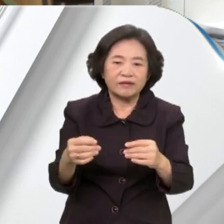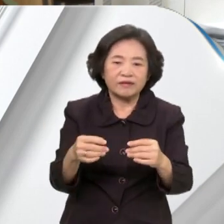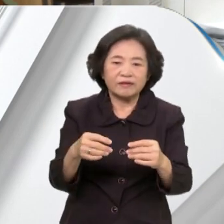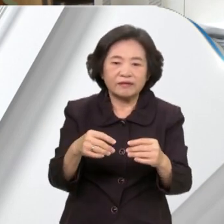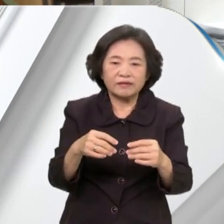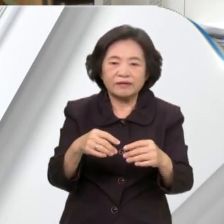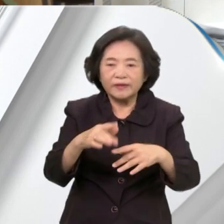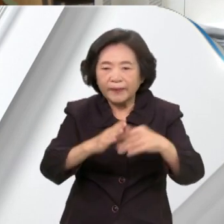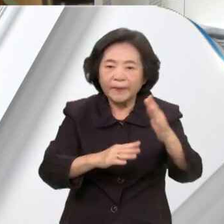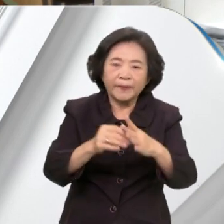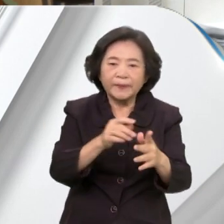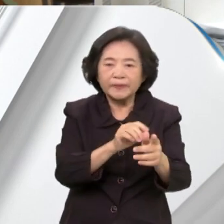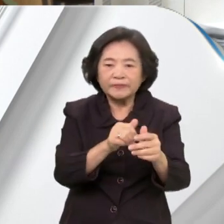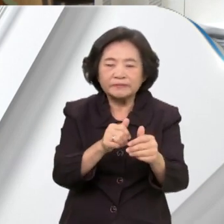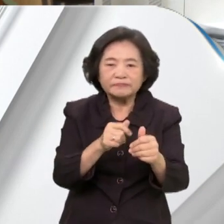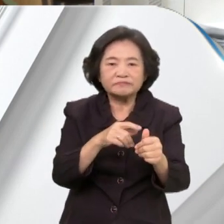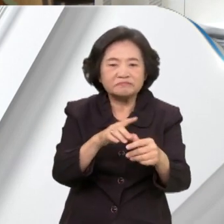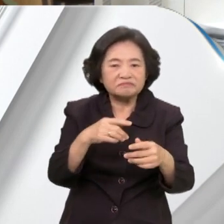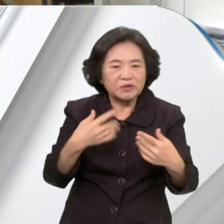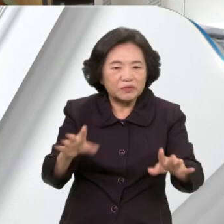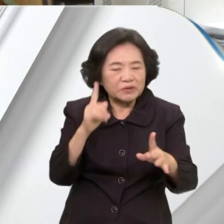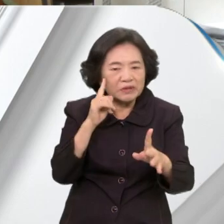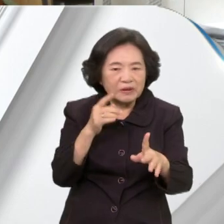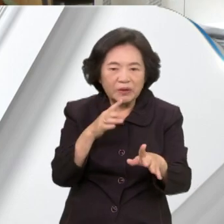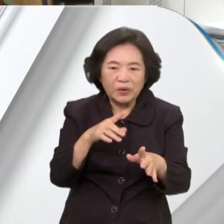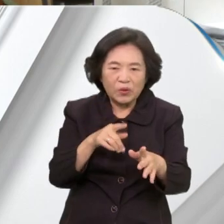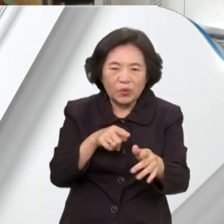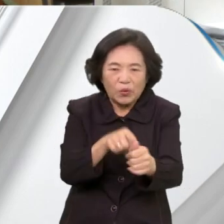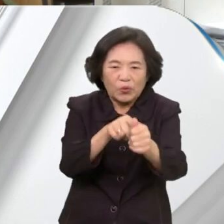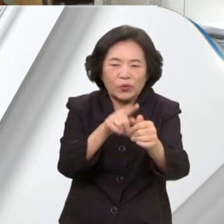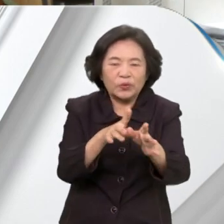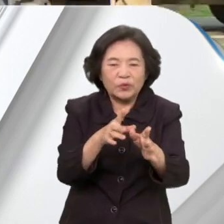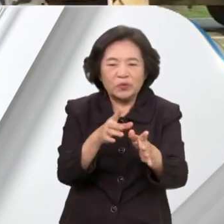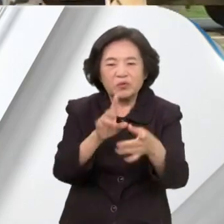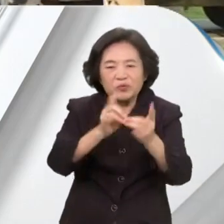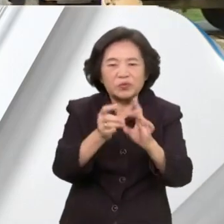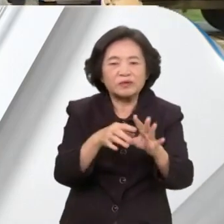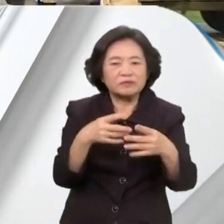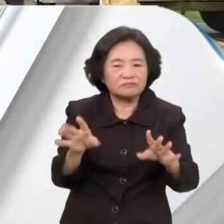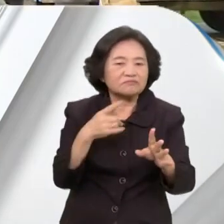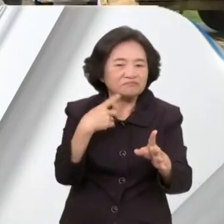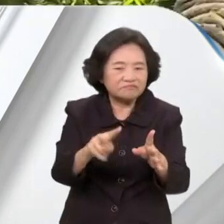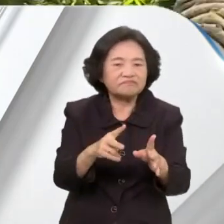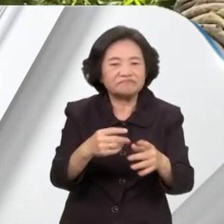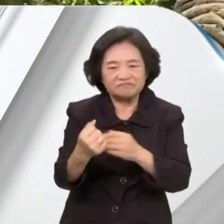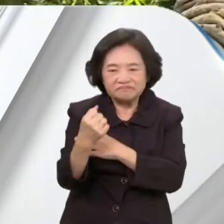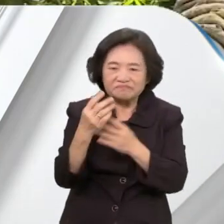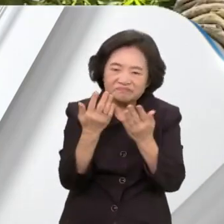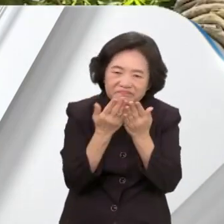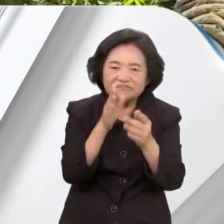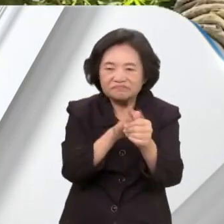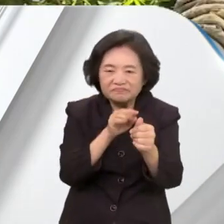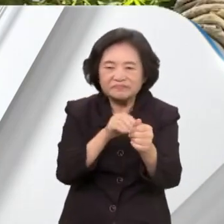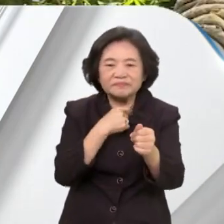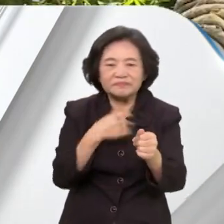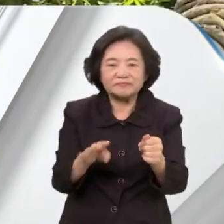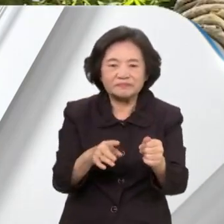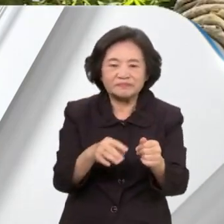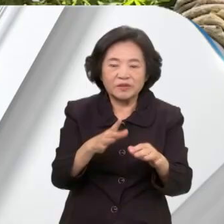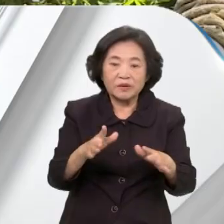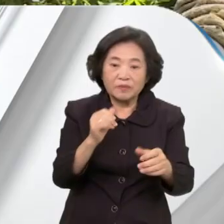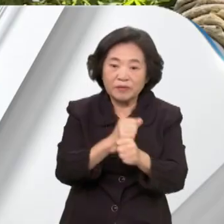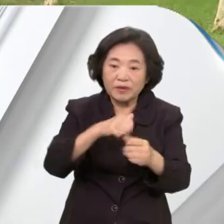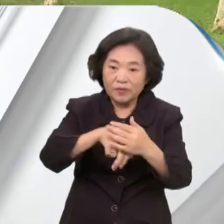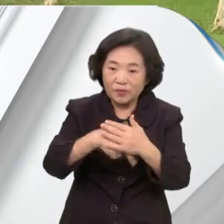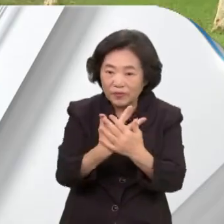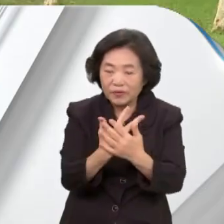的方面其实还有很多功课，我们还需要再学习。 水埔区台东分局主办的中国太平艺术馆，本